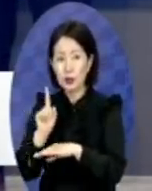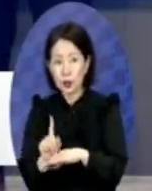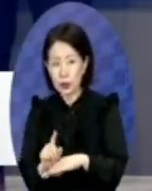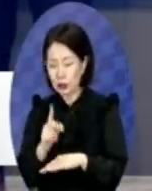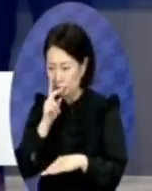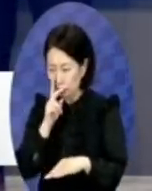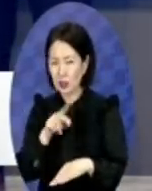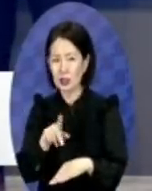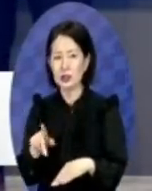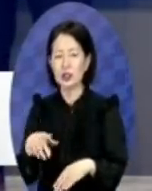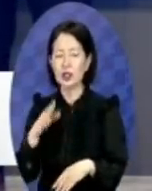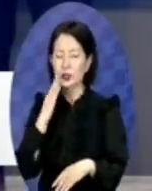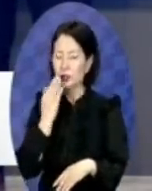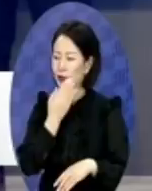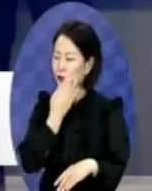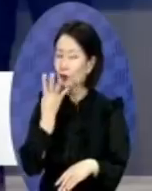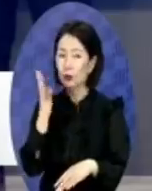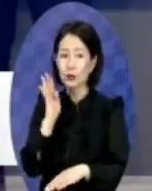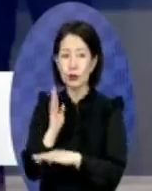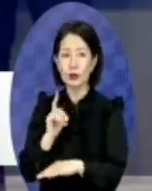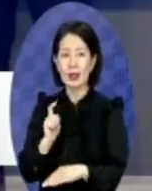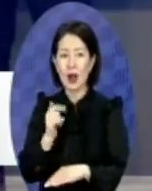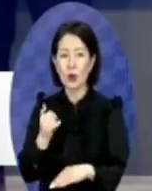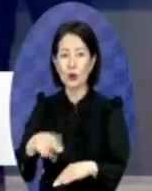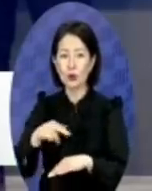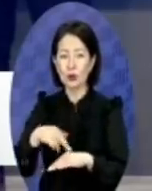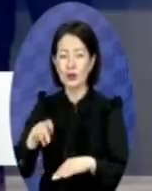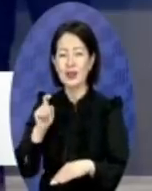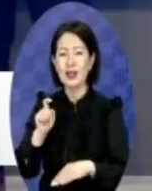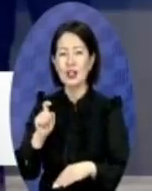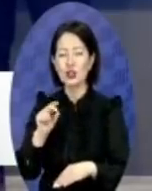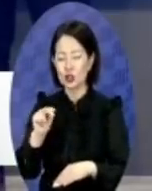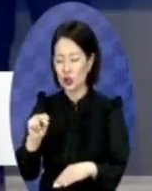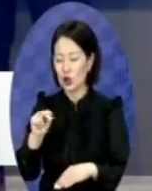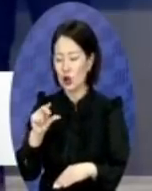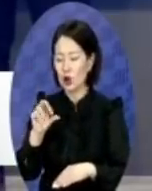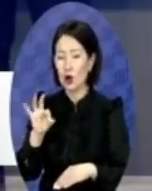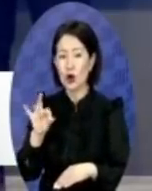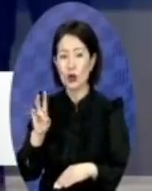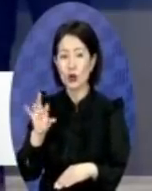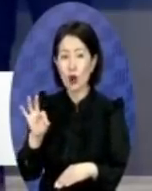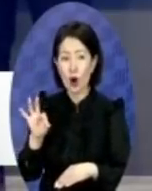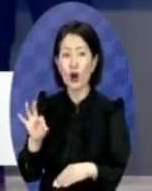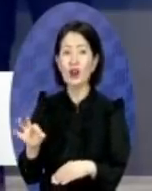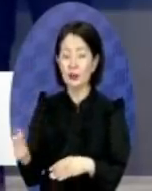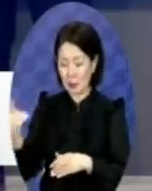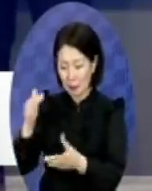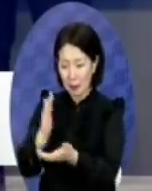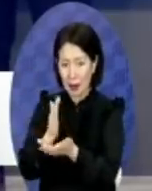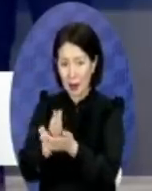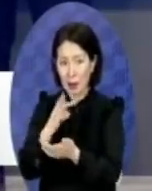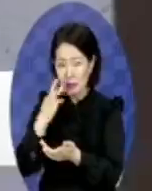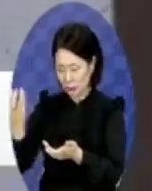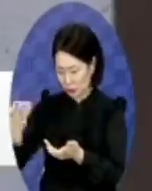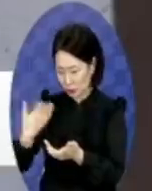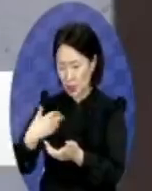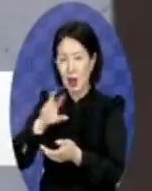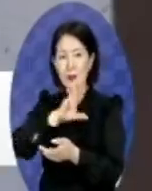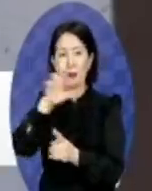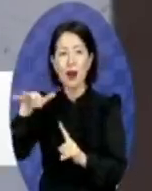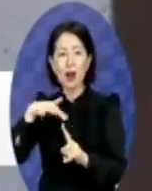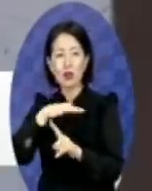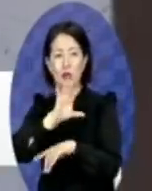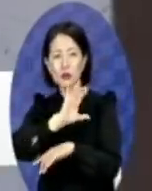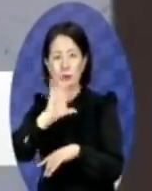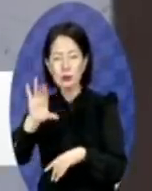тэр шинийн дөрөнд одоо хаан уул дүүргэд бол чон орж ирсэн гэдэг энэ мэдээллийн дагуу бол тухайн одоо нийслэлийн байгаль орчны газрын улсын